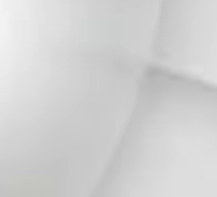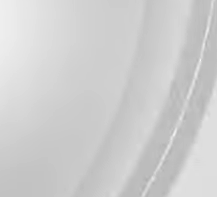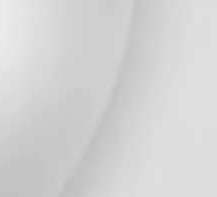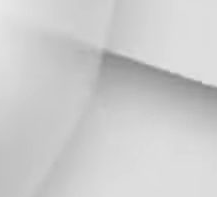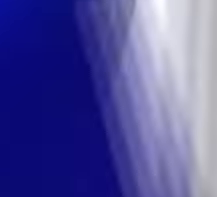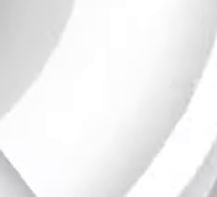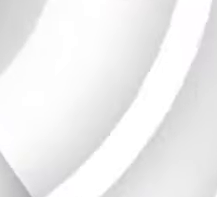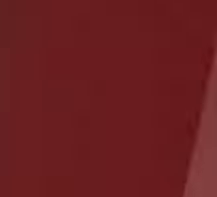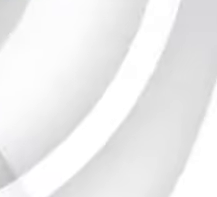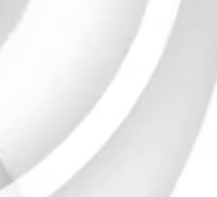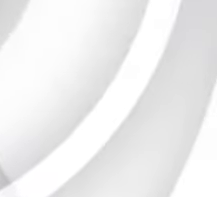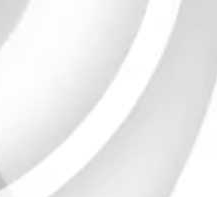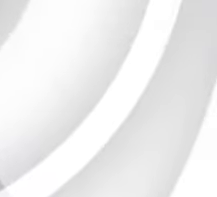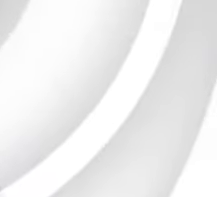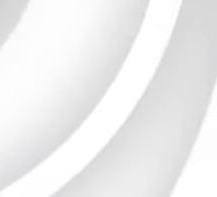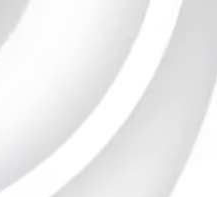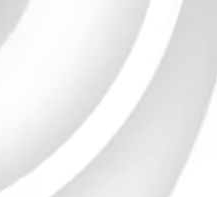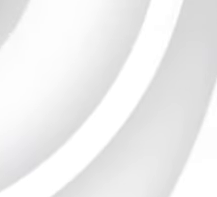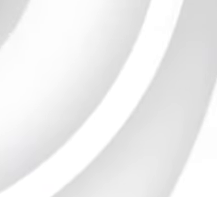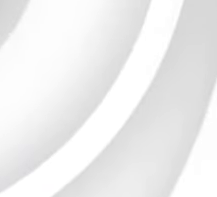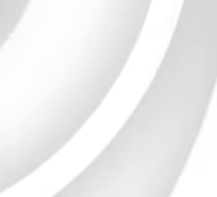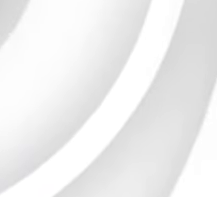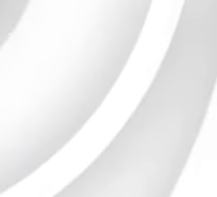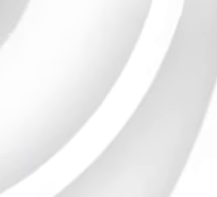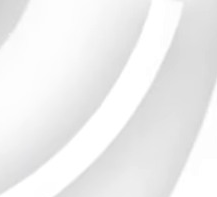TV Patrol.